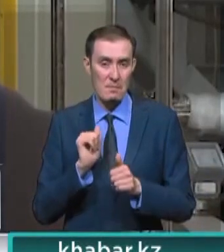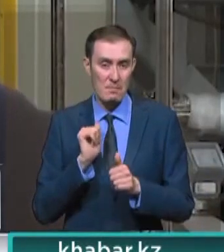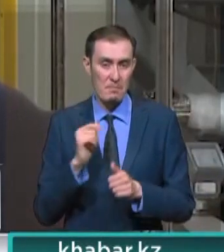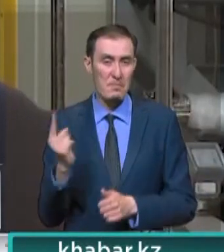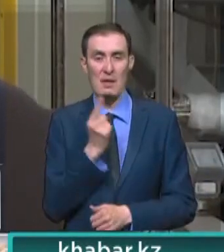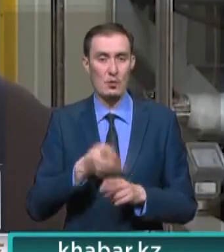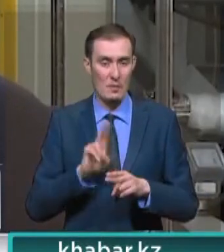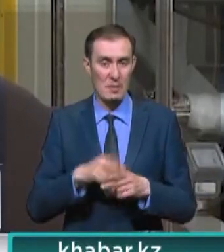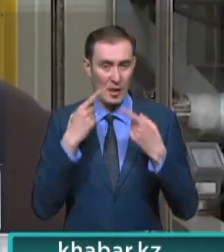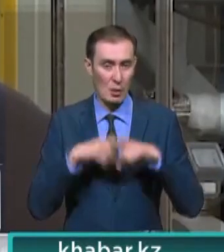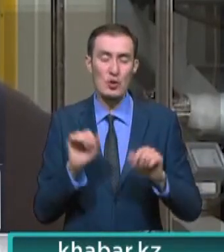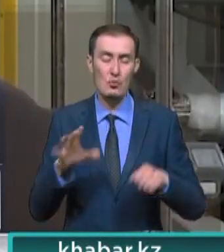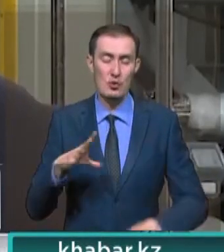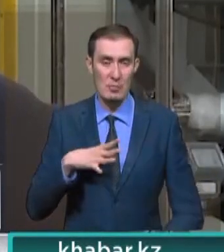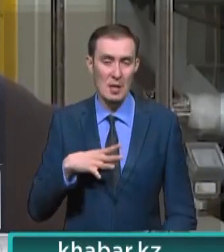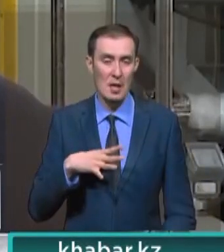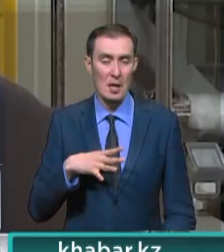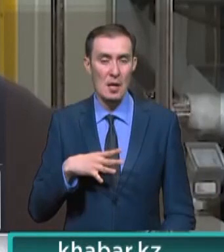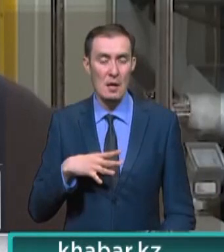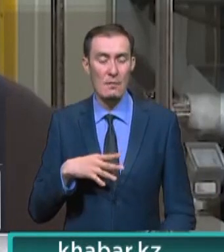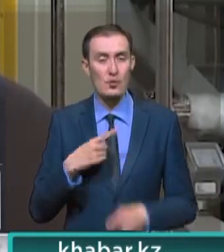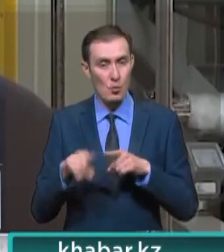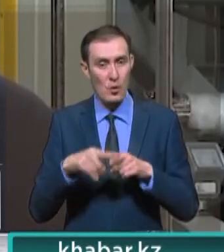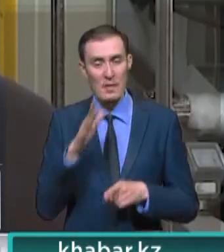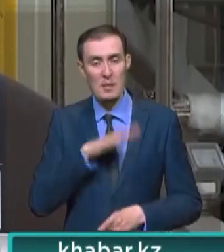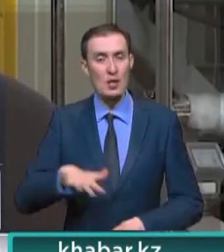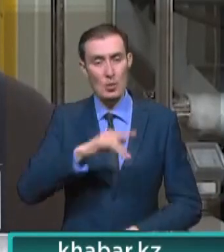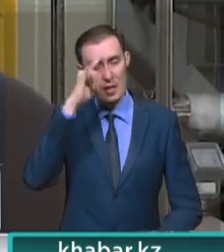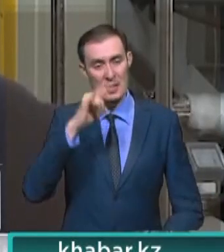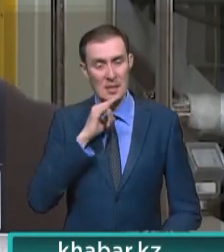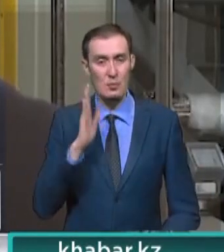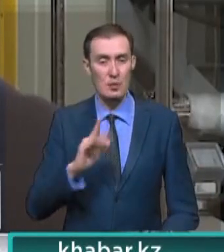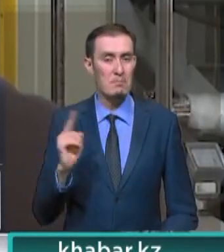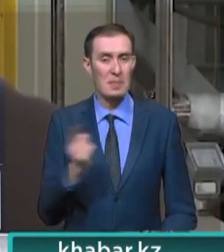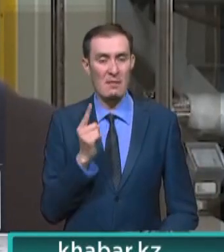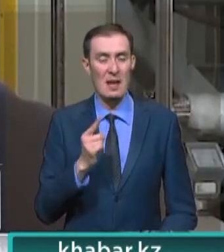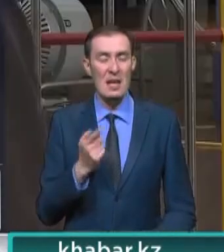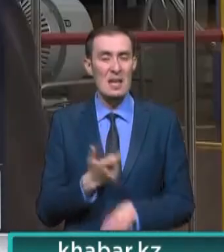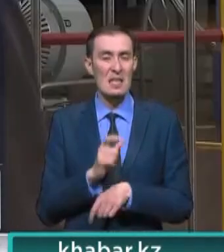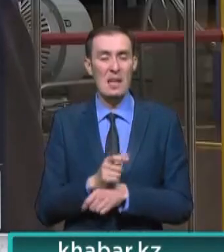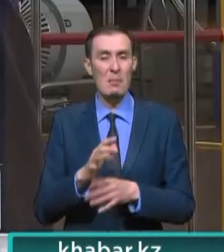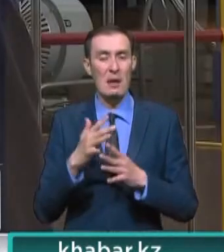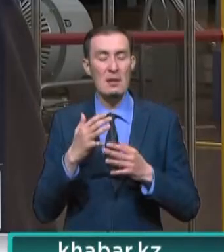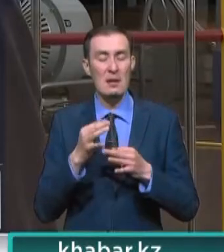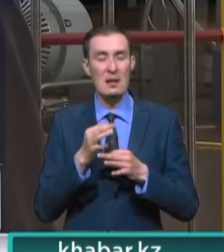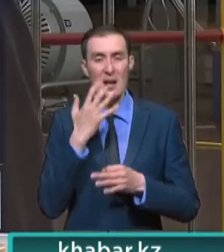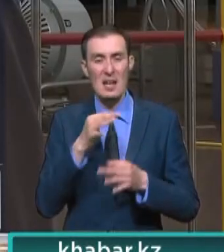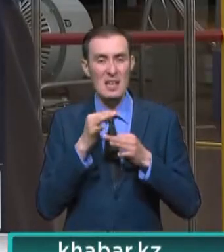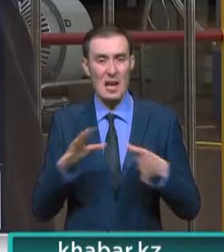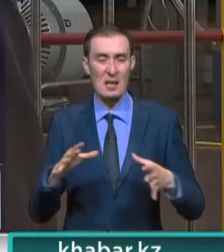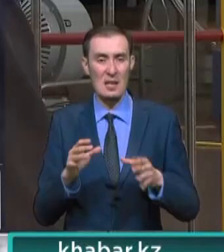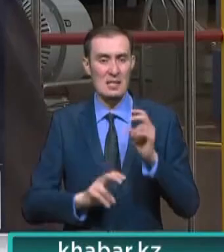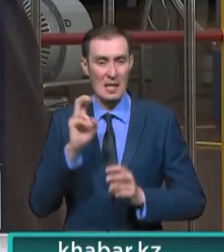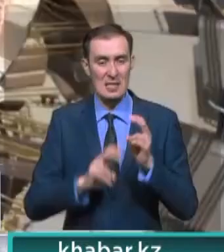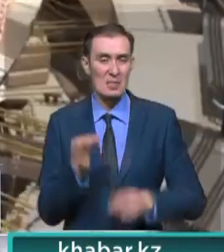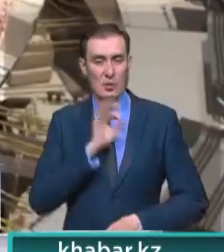этим технологиям. И вполне возможно, что в обозримом будущем на территории Казахстана появится первая термоядерная станция, работающая на технологии